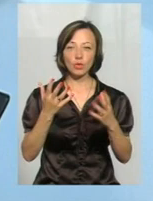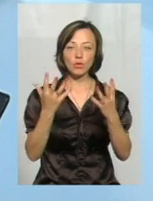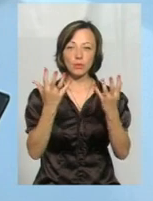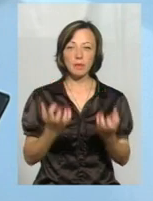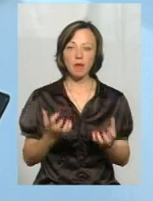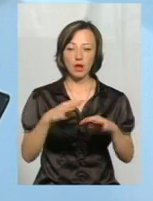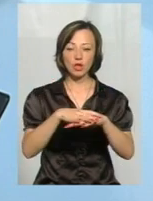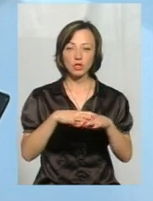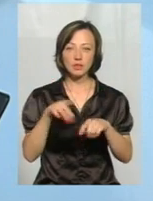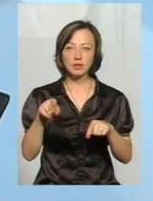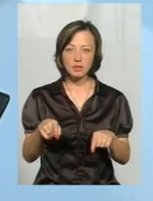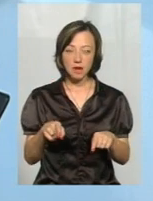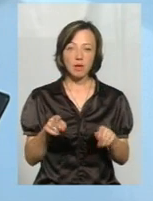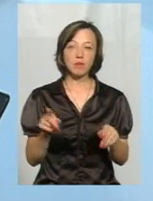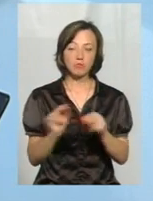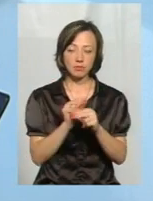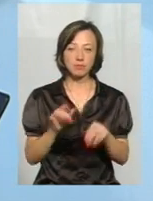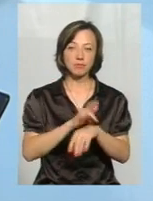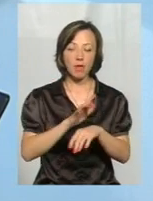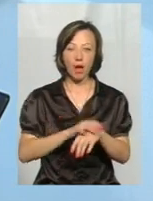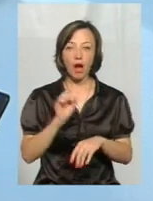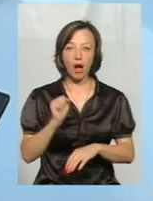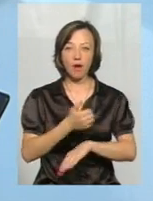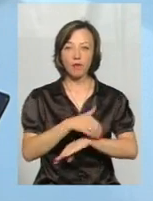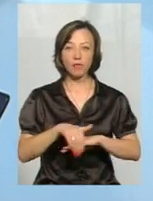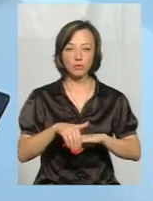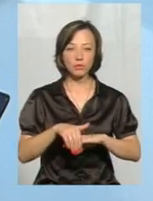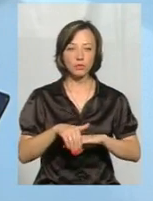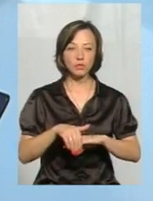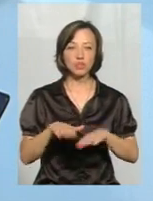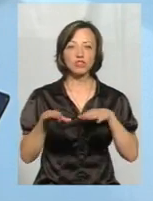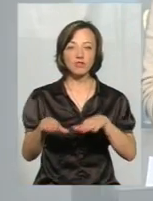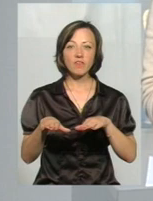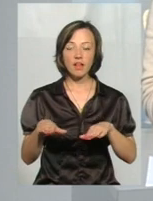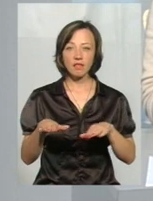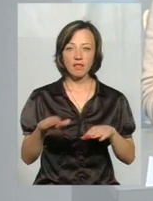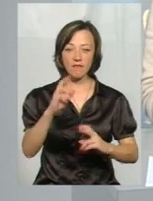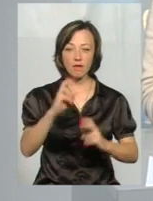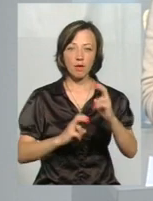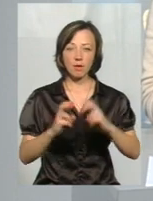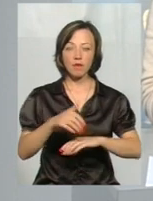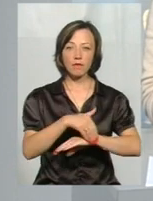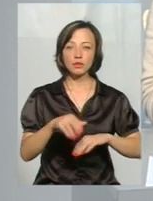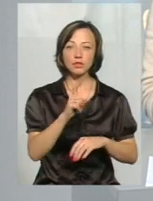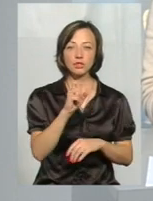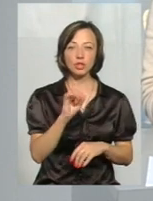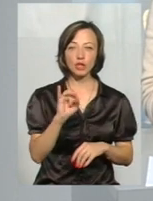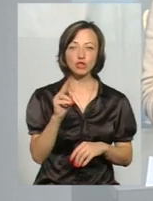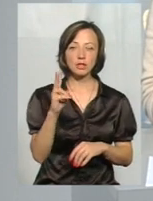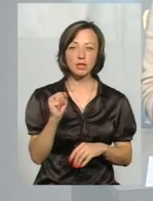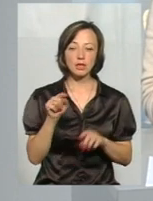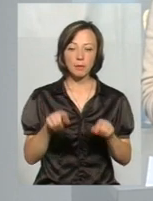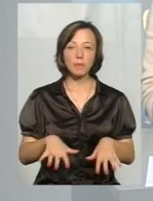ми ту ділянку ліквідуємо. Ну, от. А на ділянці, де швейна фабрика от, Зарічанська, наша там